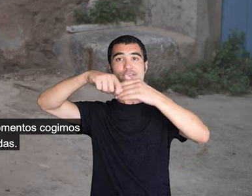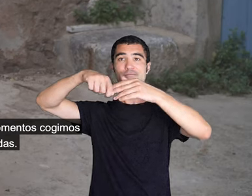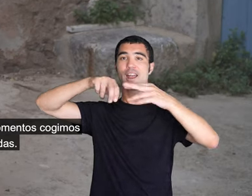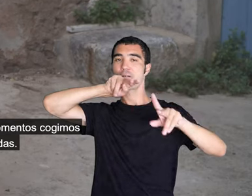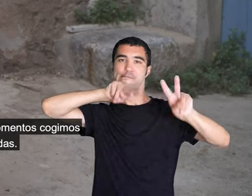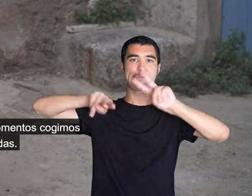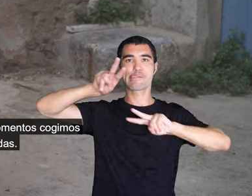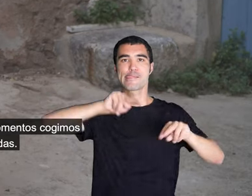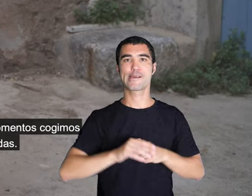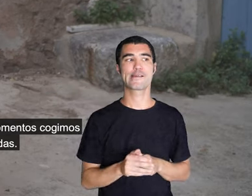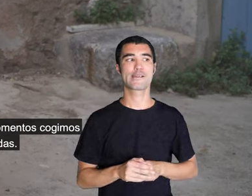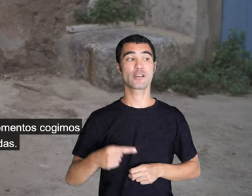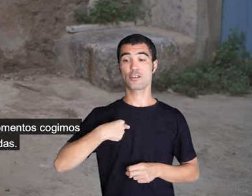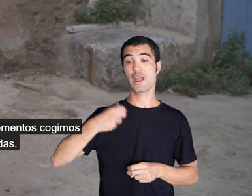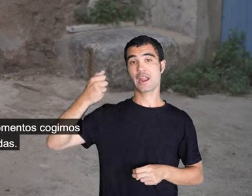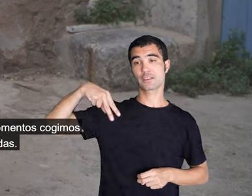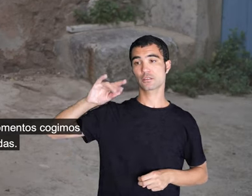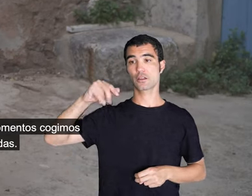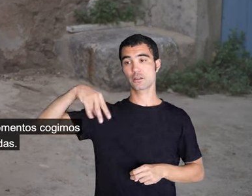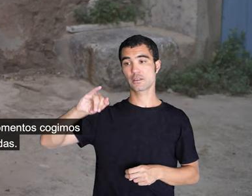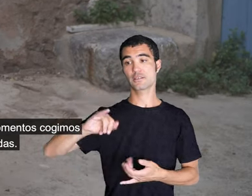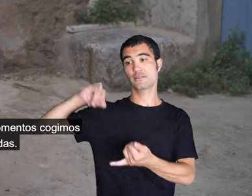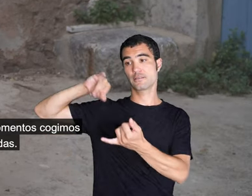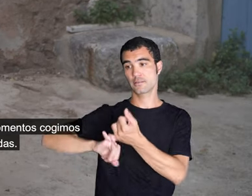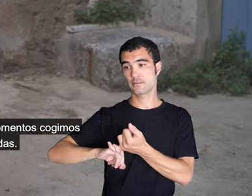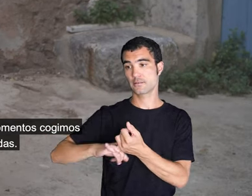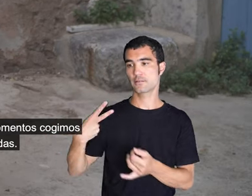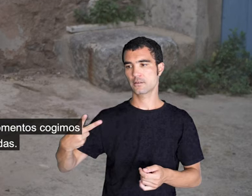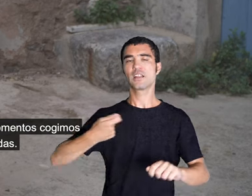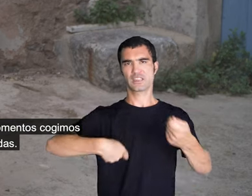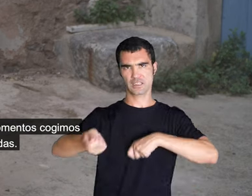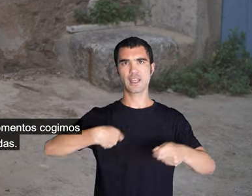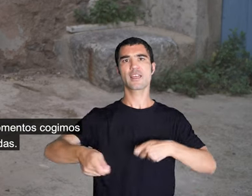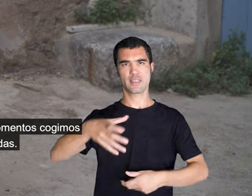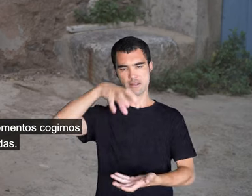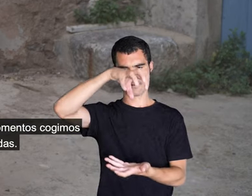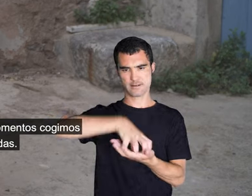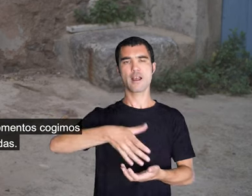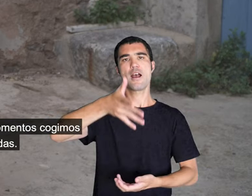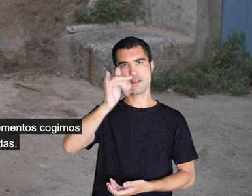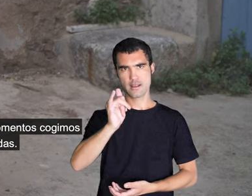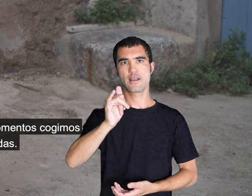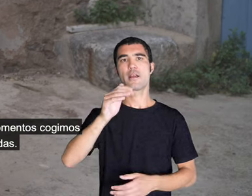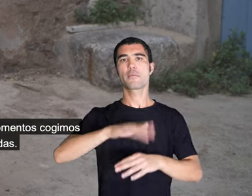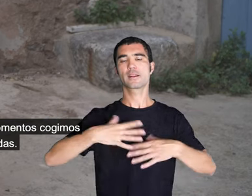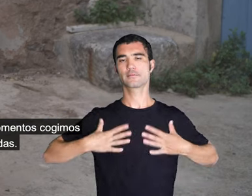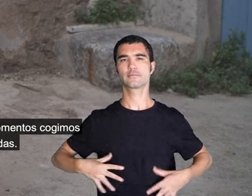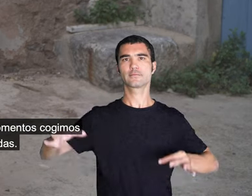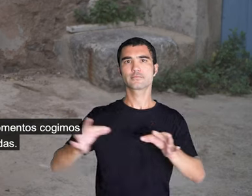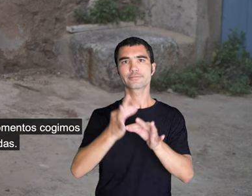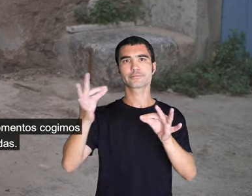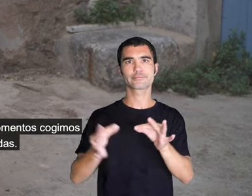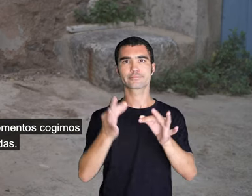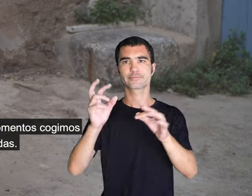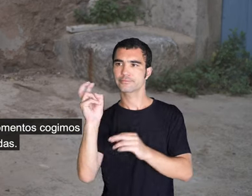No. Quan ens vàrem casar amb en Toni, tenien una tenda ja, una tenda d'això de brodats.